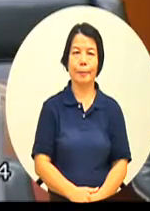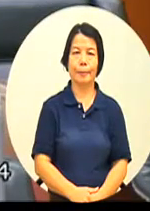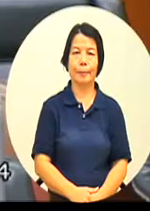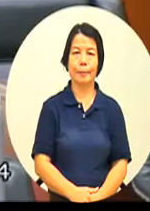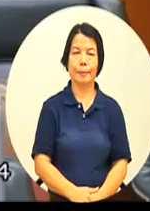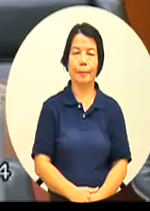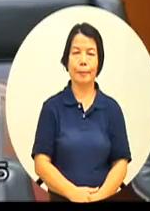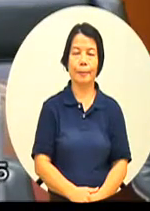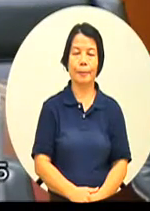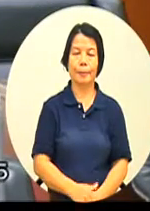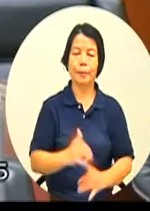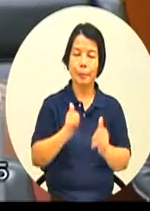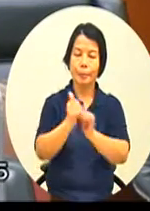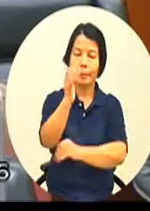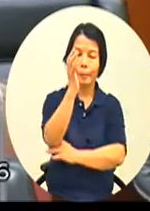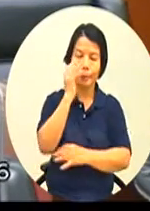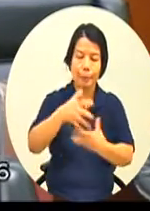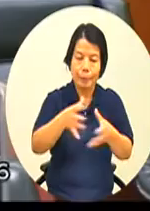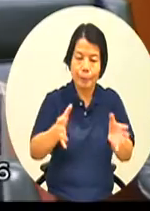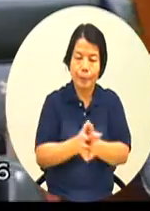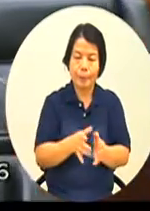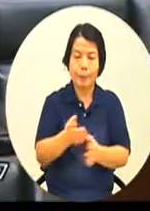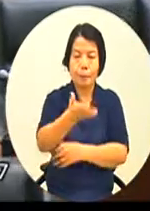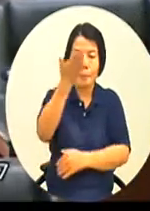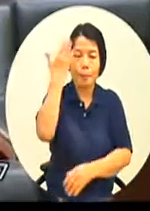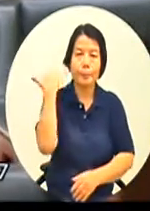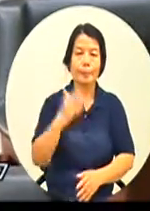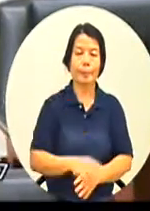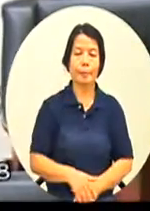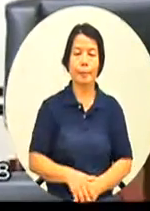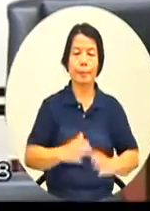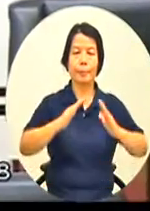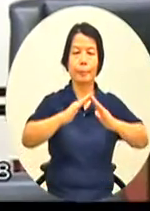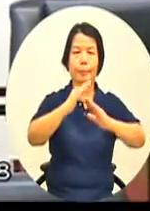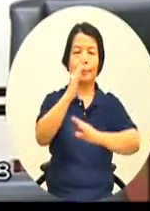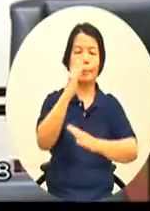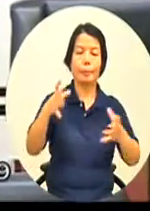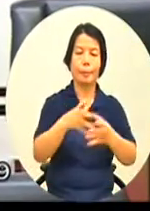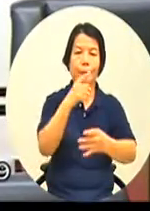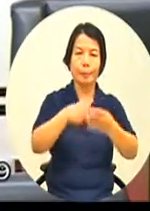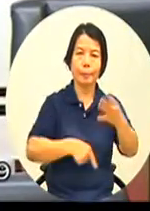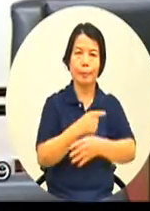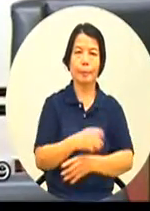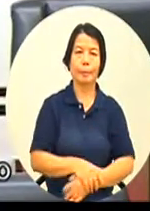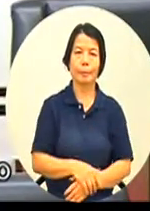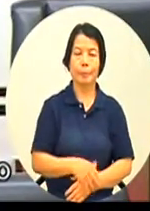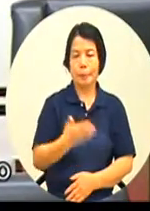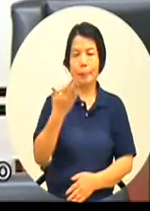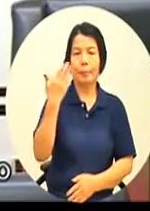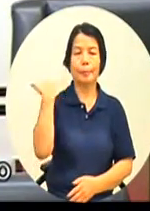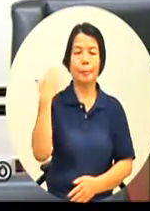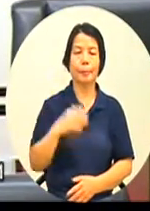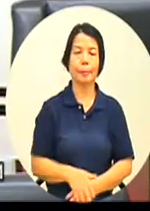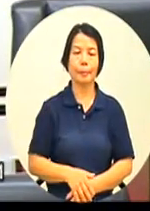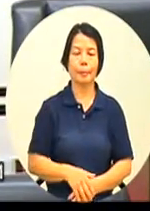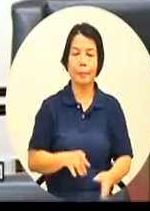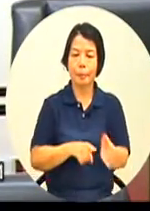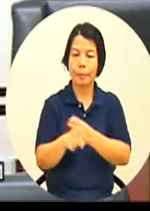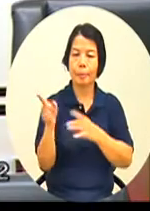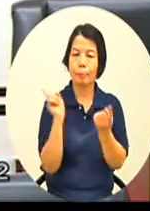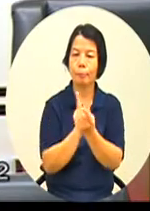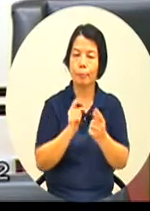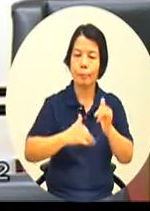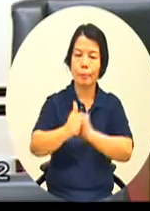那我想我们民政部门哈，我们过去市府的同仁们，那我们过去还是一直对民政